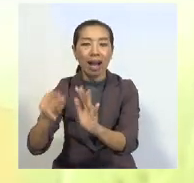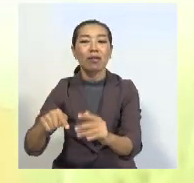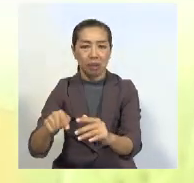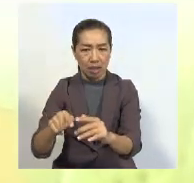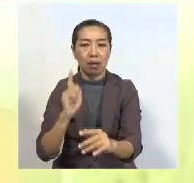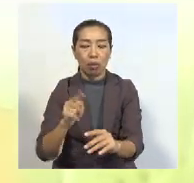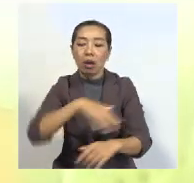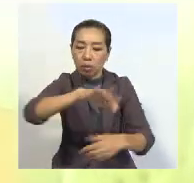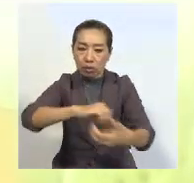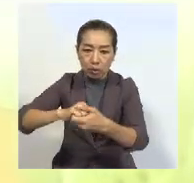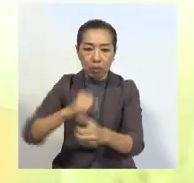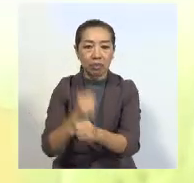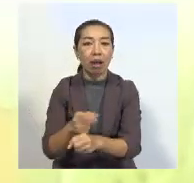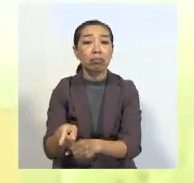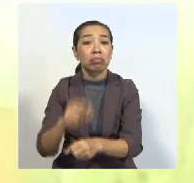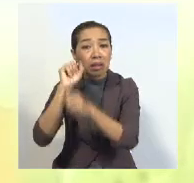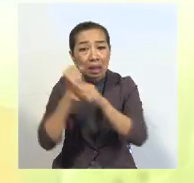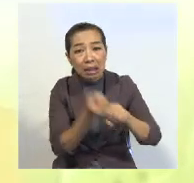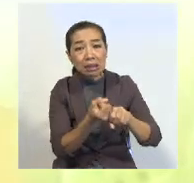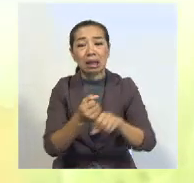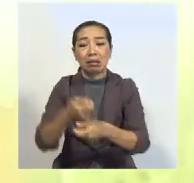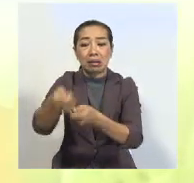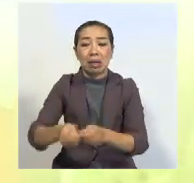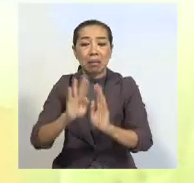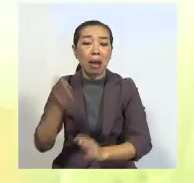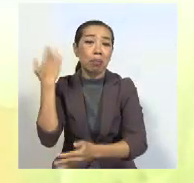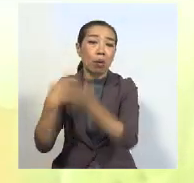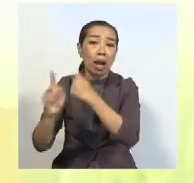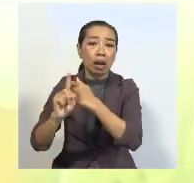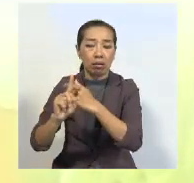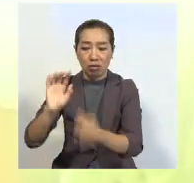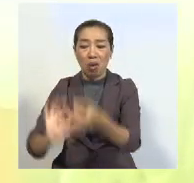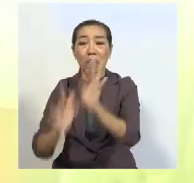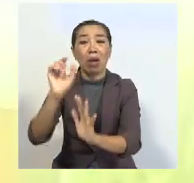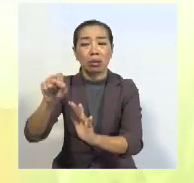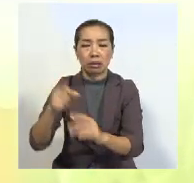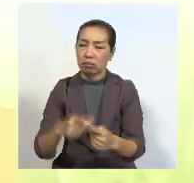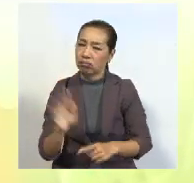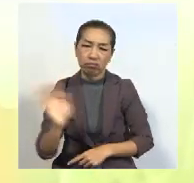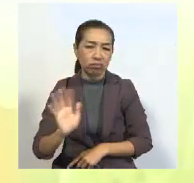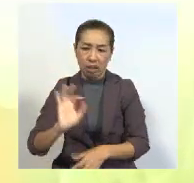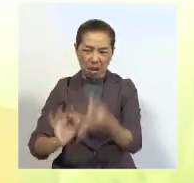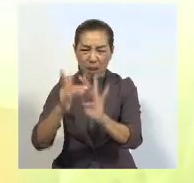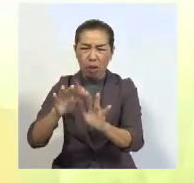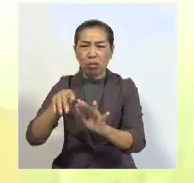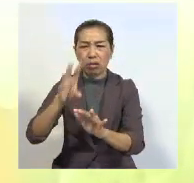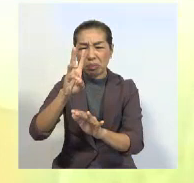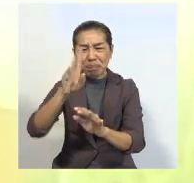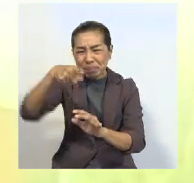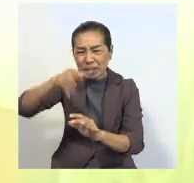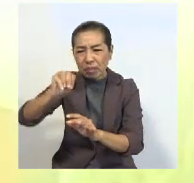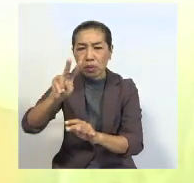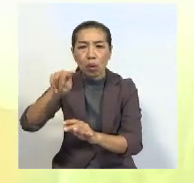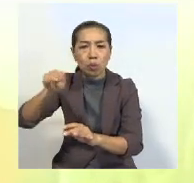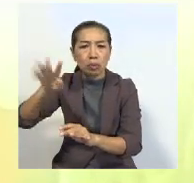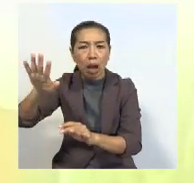ดั้งเดิมยังไงก็เผานะก็ต้องลดการเผาลงให้ได้นะครับเพื่อจะลดปัญหา PM 2.5ซึ่งมันจะมี